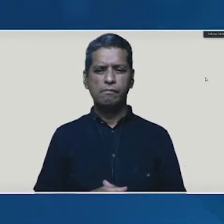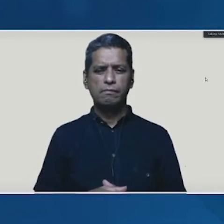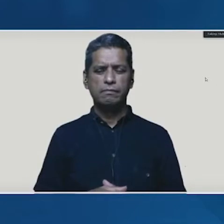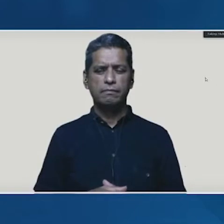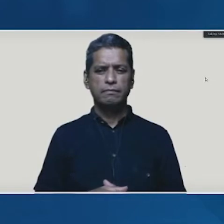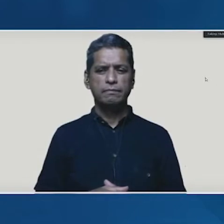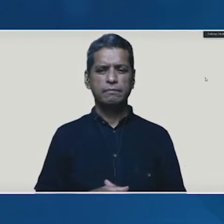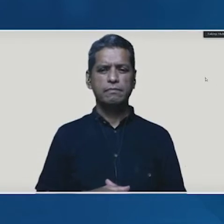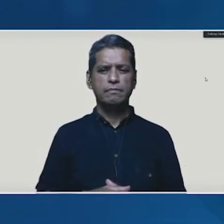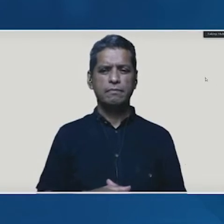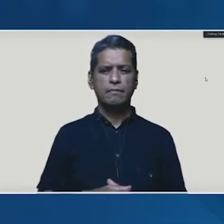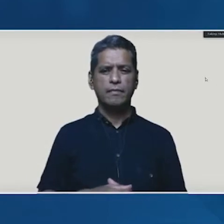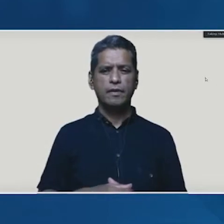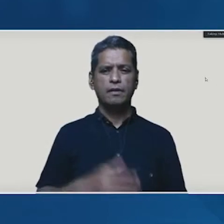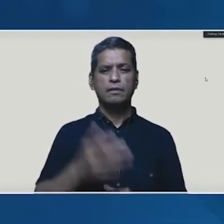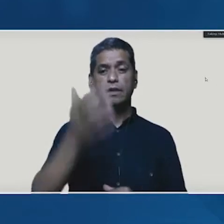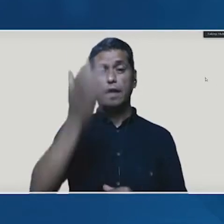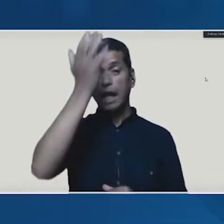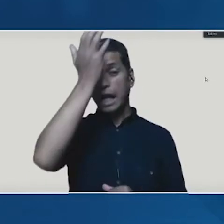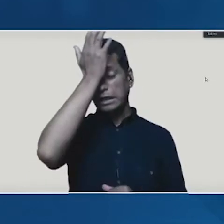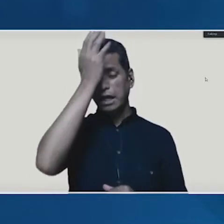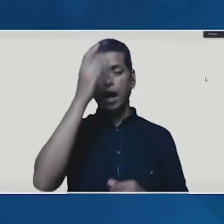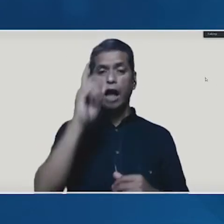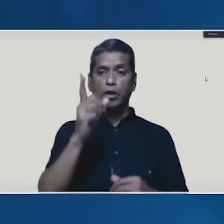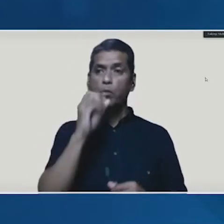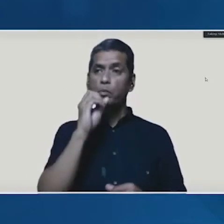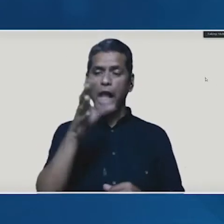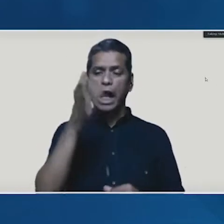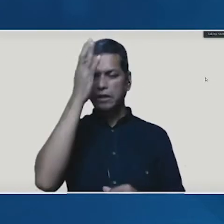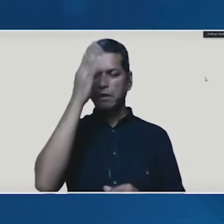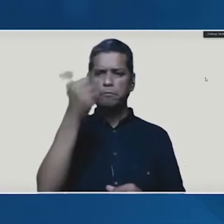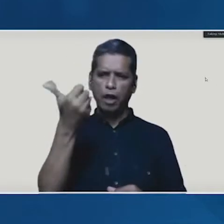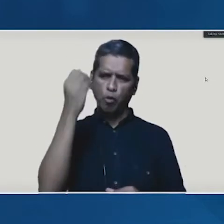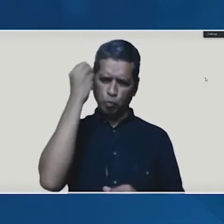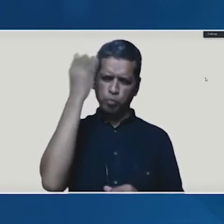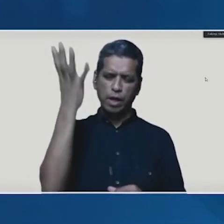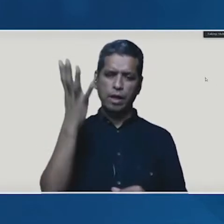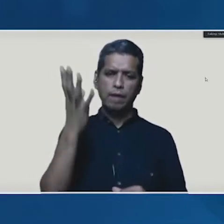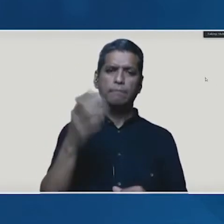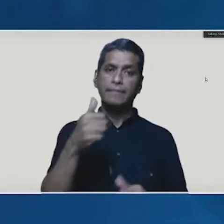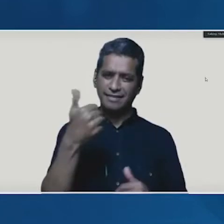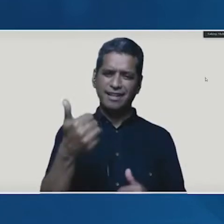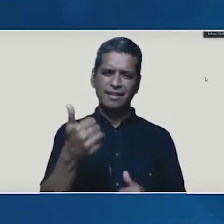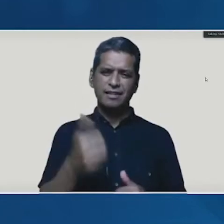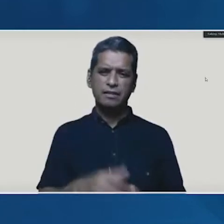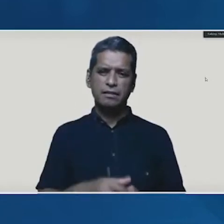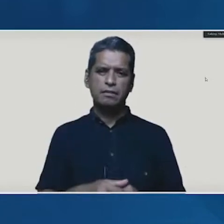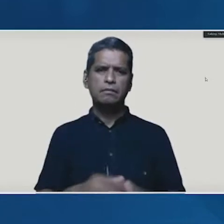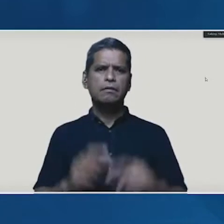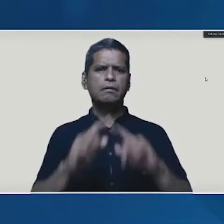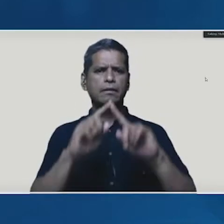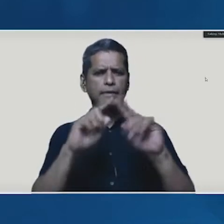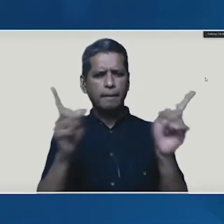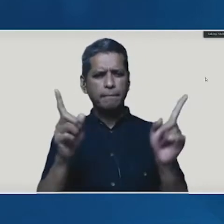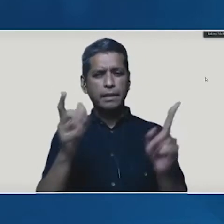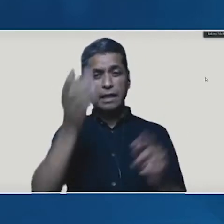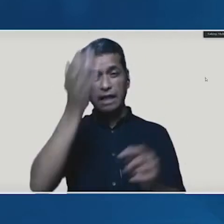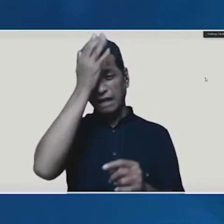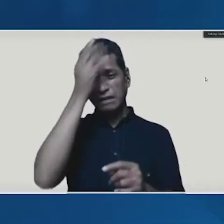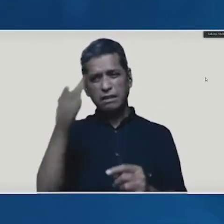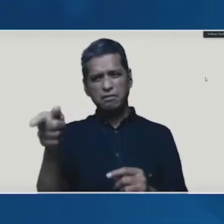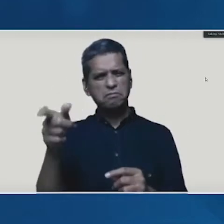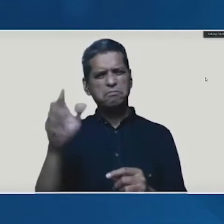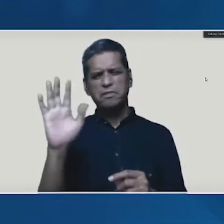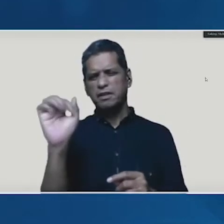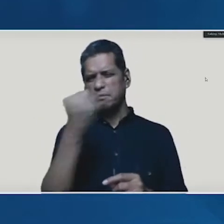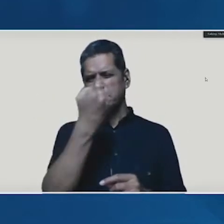bukan besar itu lupa tentang mimpinya bisa juga Tetapi dia tidak lupa lupa amat dia